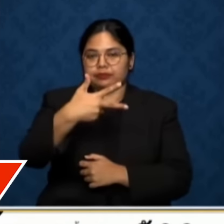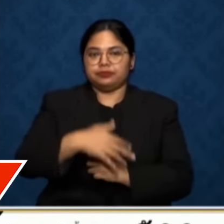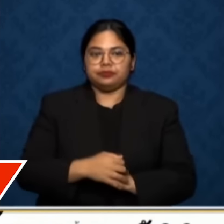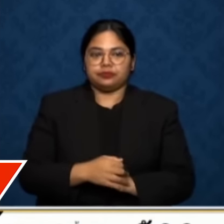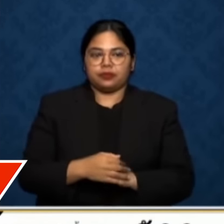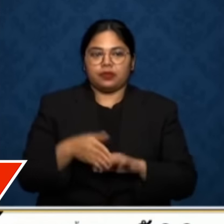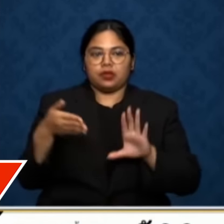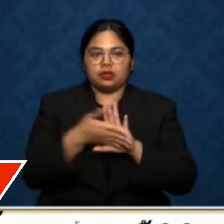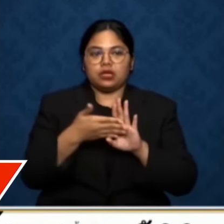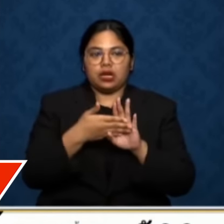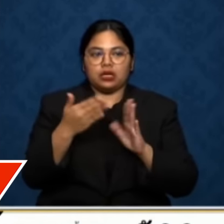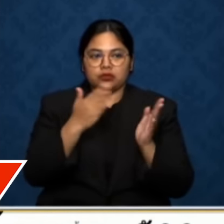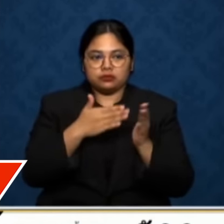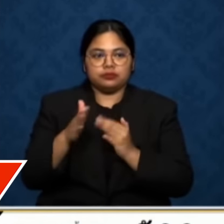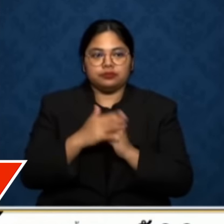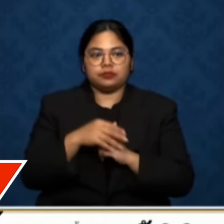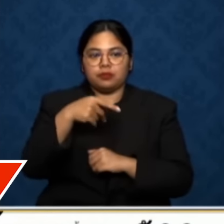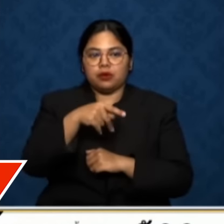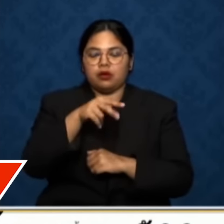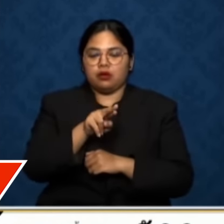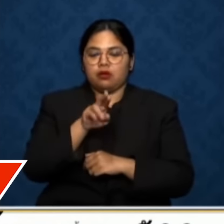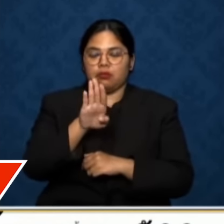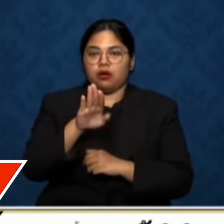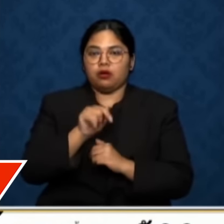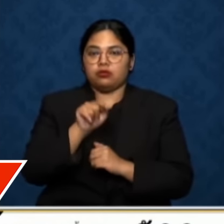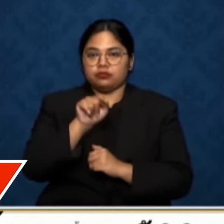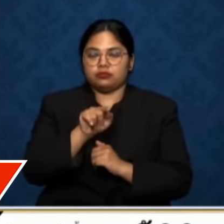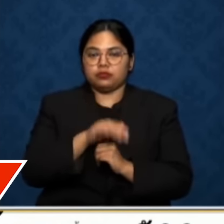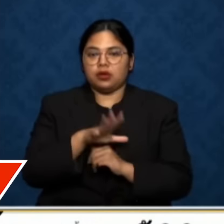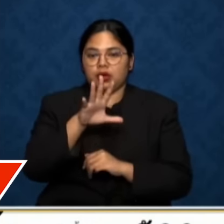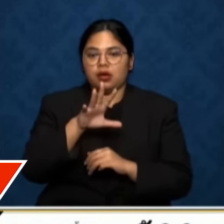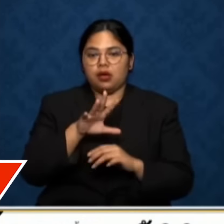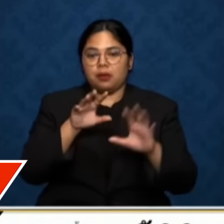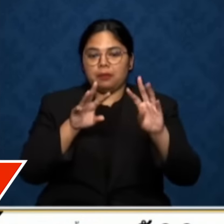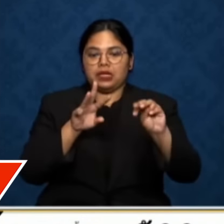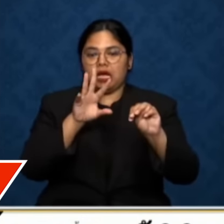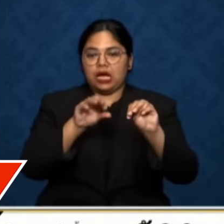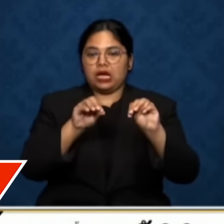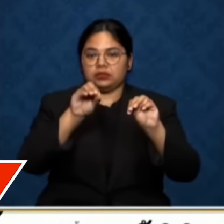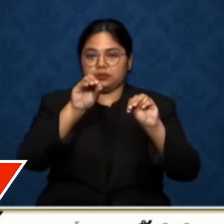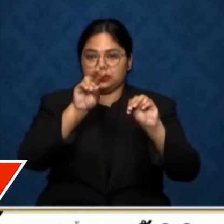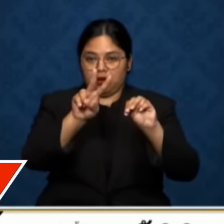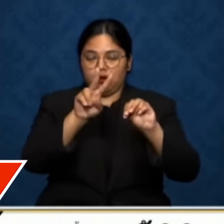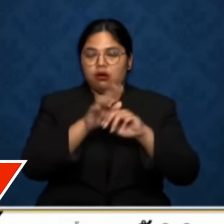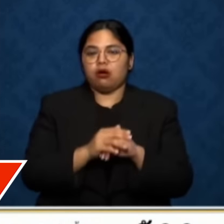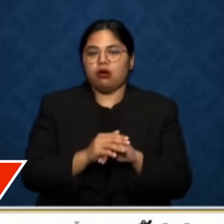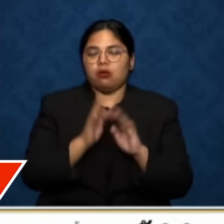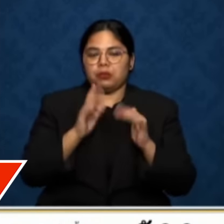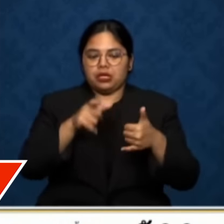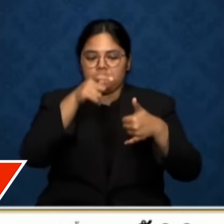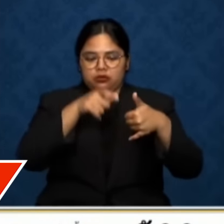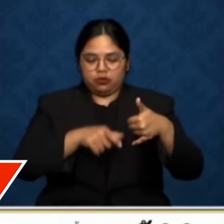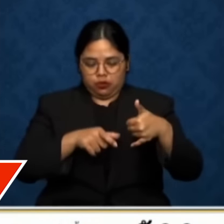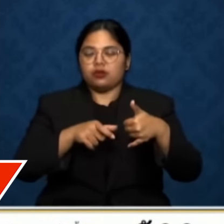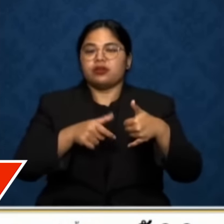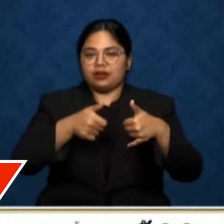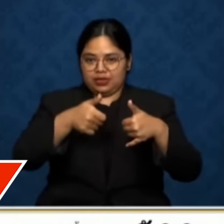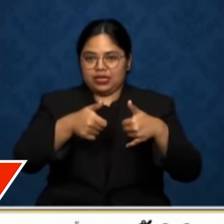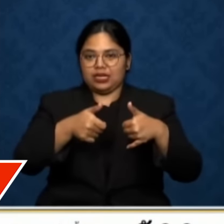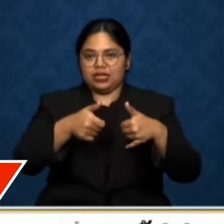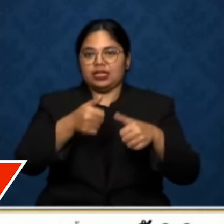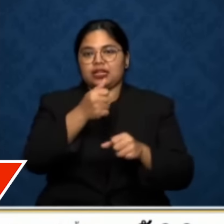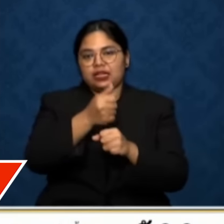ไปครับพรบเนี่ยครับเขาบอกว่ามาตรา52เนี่ยนะครับถ้าใครมีความประพฤติดีนะครับมีความก้าวหน้าในการศึกษ